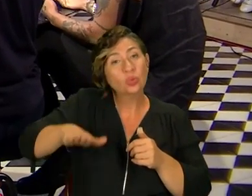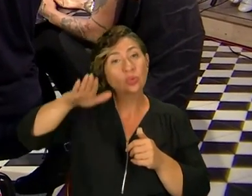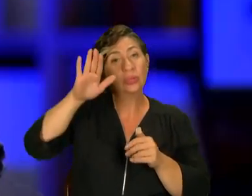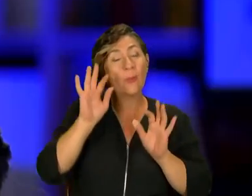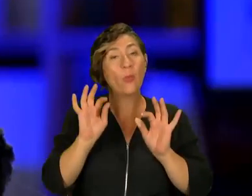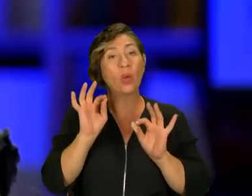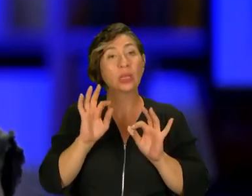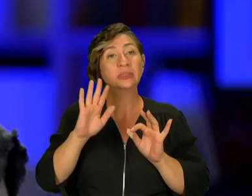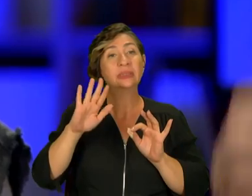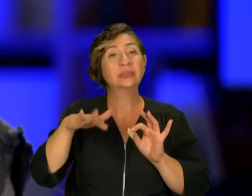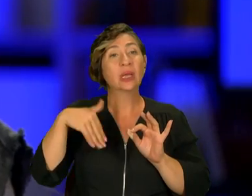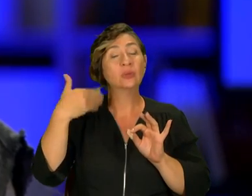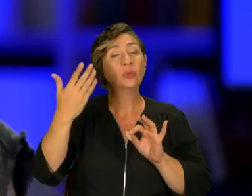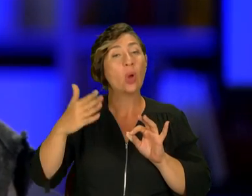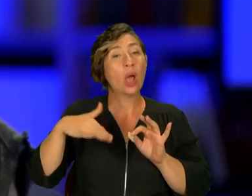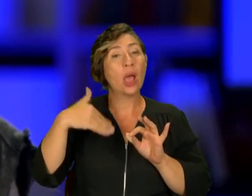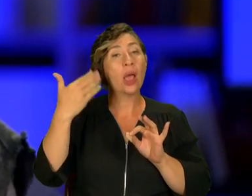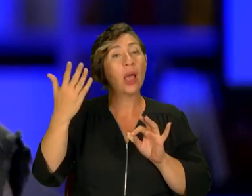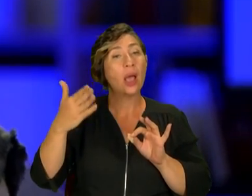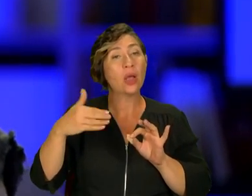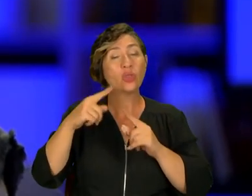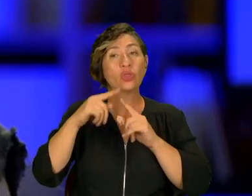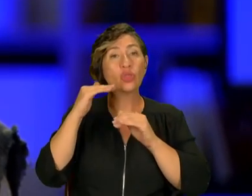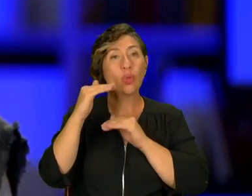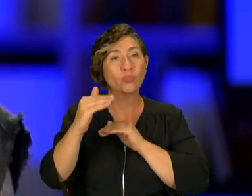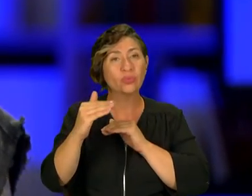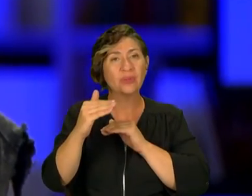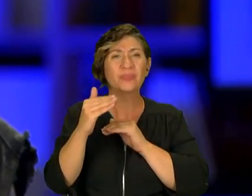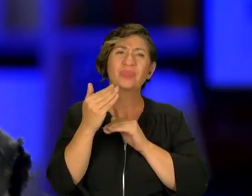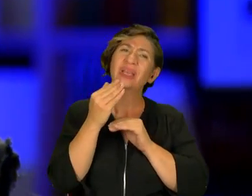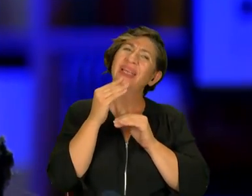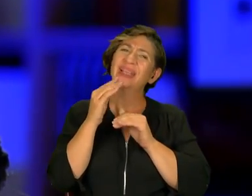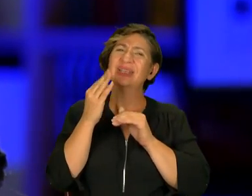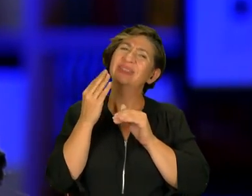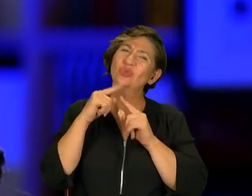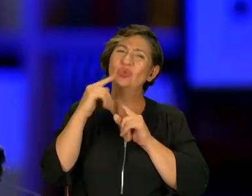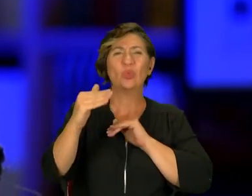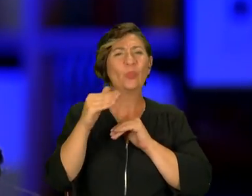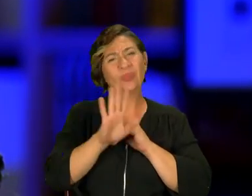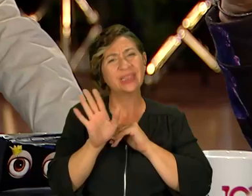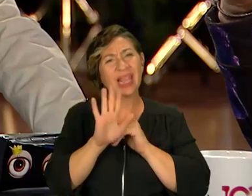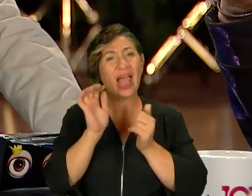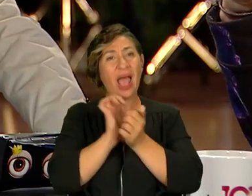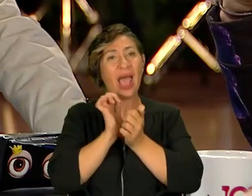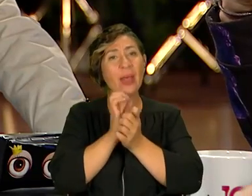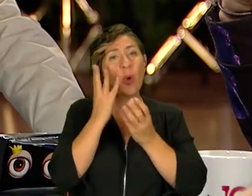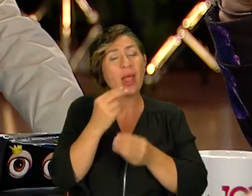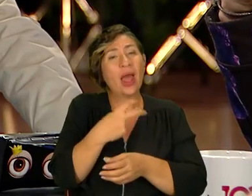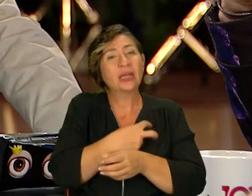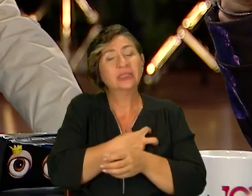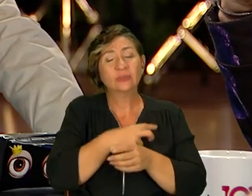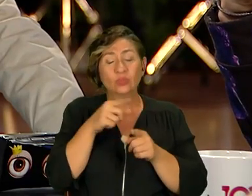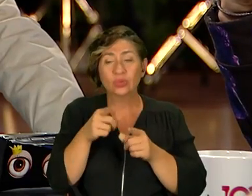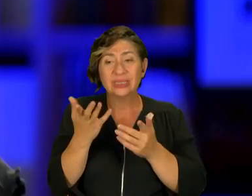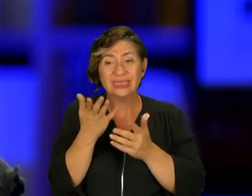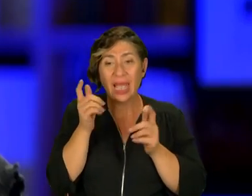bir şeydi. Ama daha çok bunu bir şekilde toplumsal, daha çok toplum da değil aslında ama aileme olan aşkımdan bir yerde